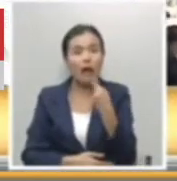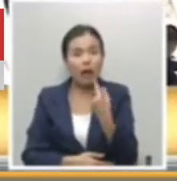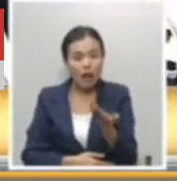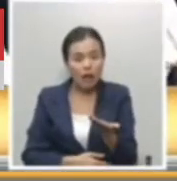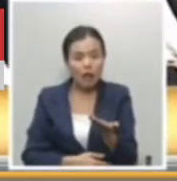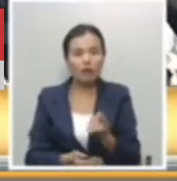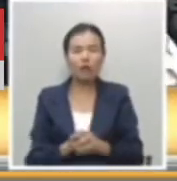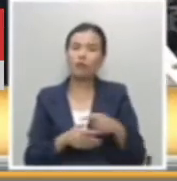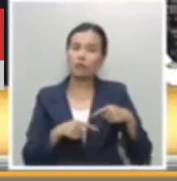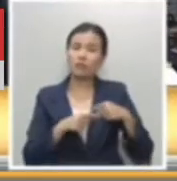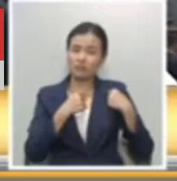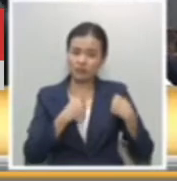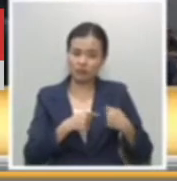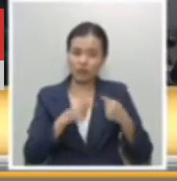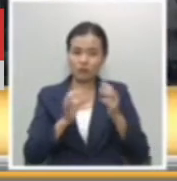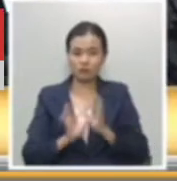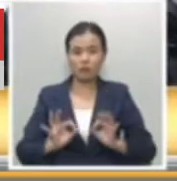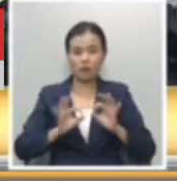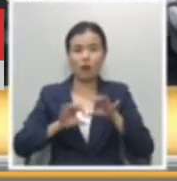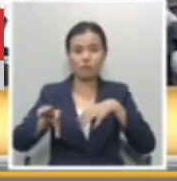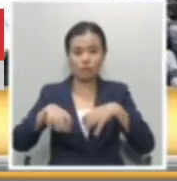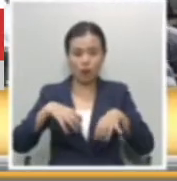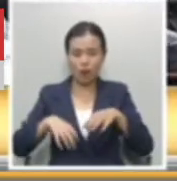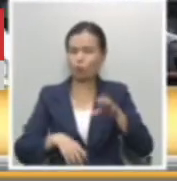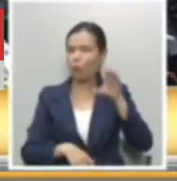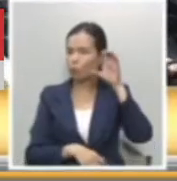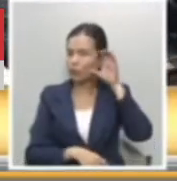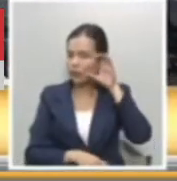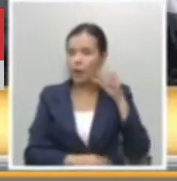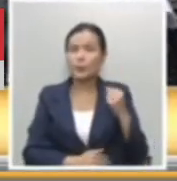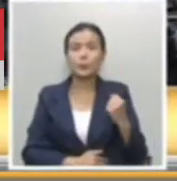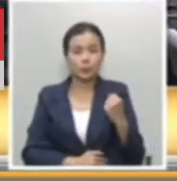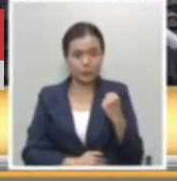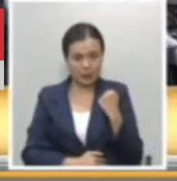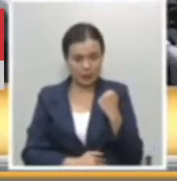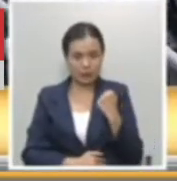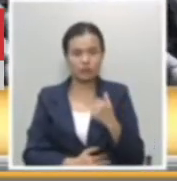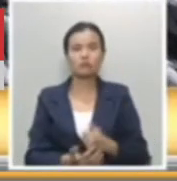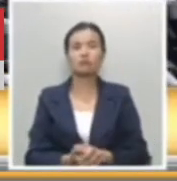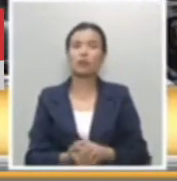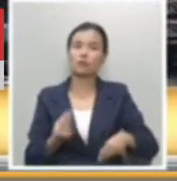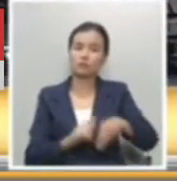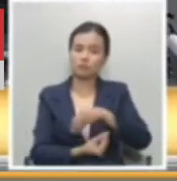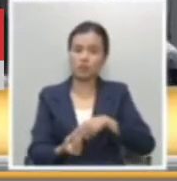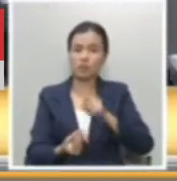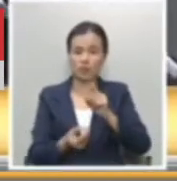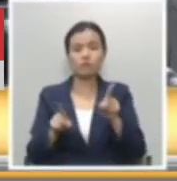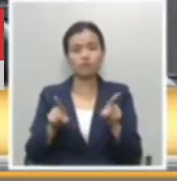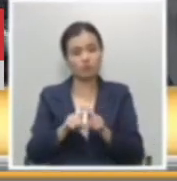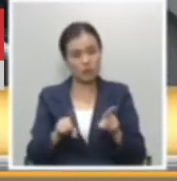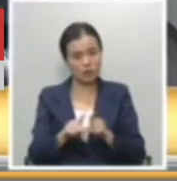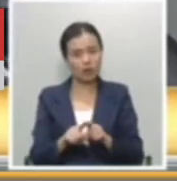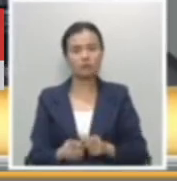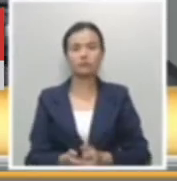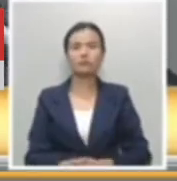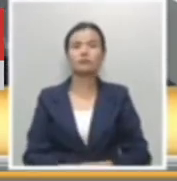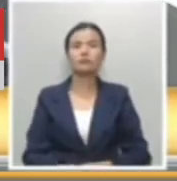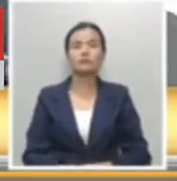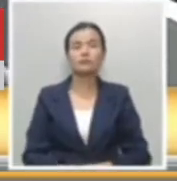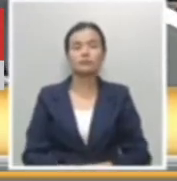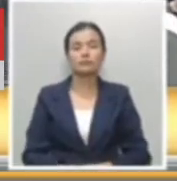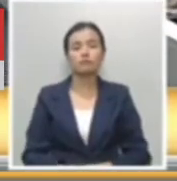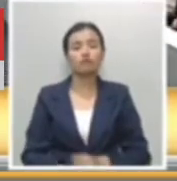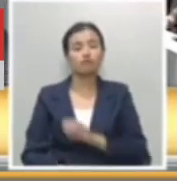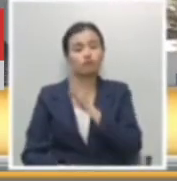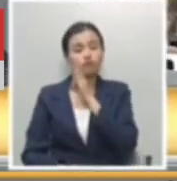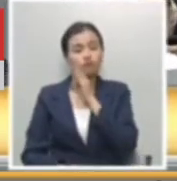ครับหัวใจสำคัญของการบริหารคือความเชื่อมั่นครับเรื่องเศรษฐกิจก็เช่นกันครับห